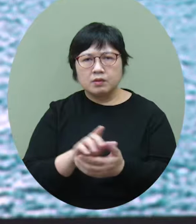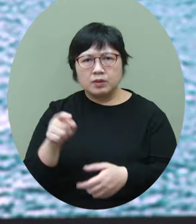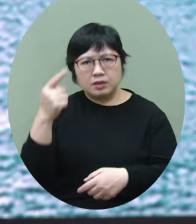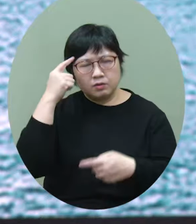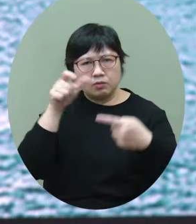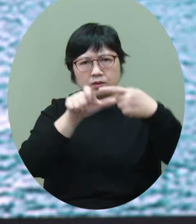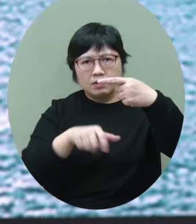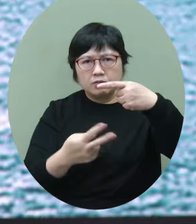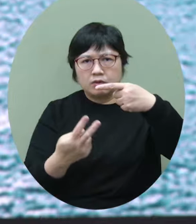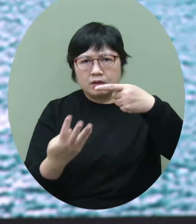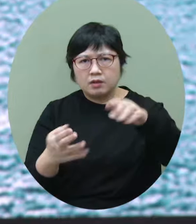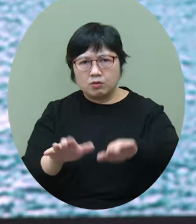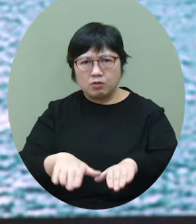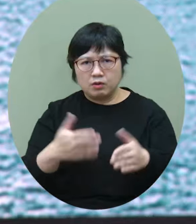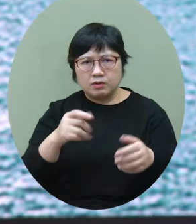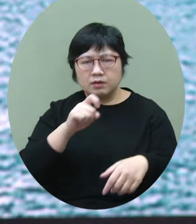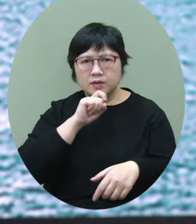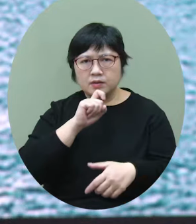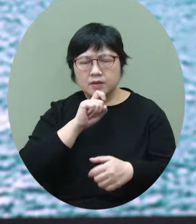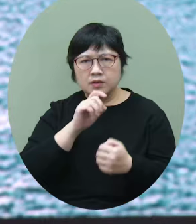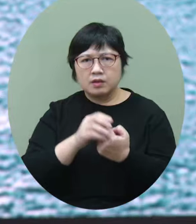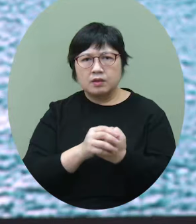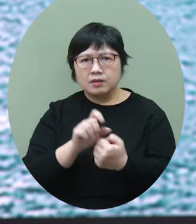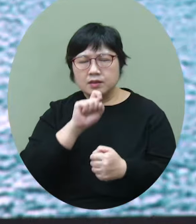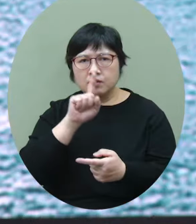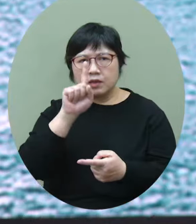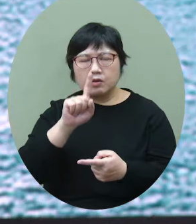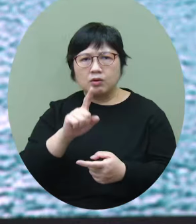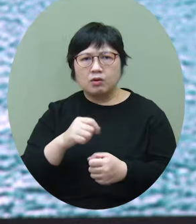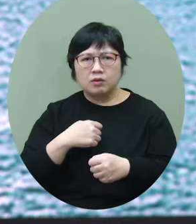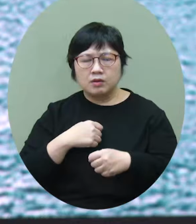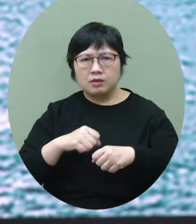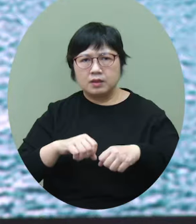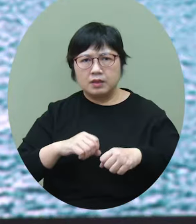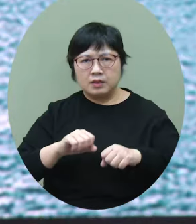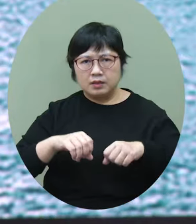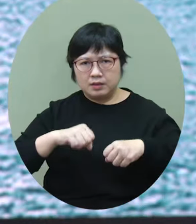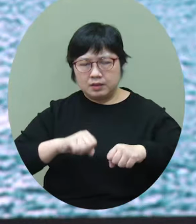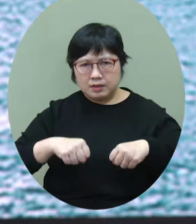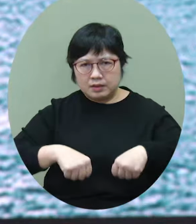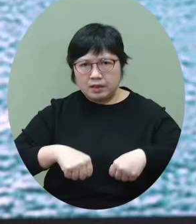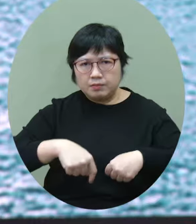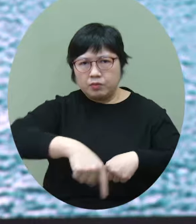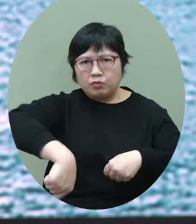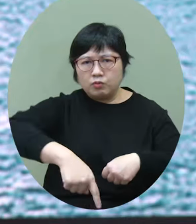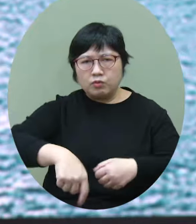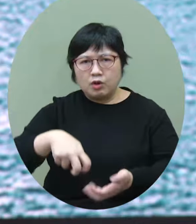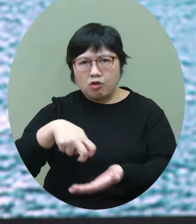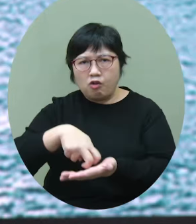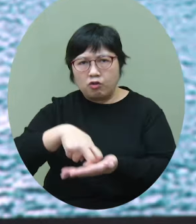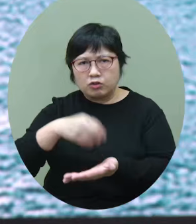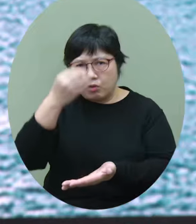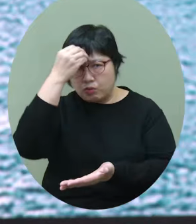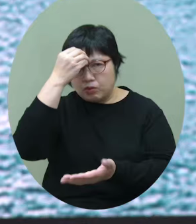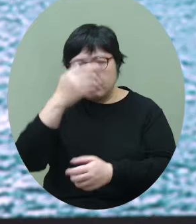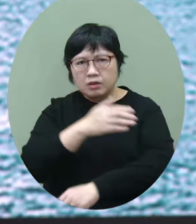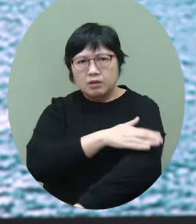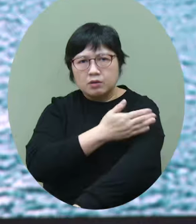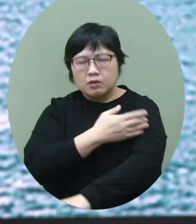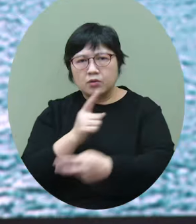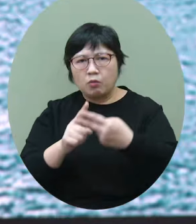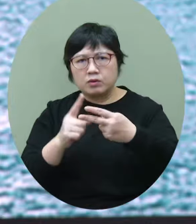就有。一個地盤學徒啊，地盤工人確診啊，咁我哋佢通知咗我哋嘅，其實嚇，咁我哋亦都評估